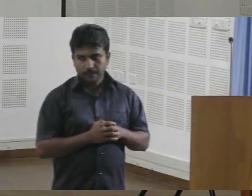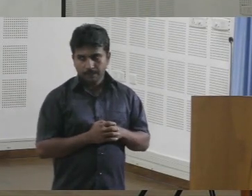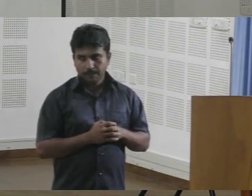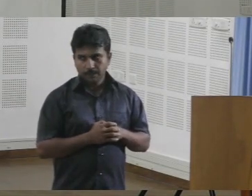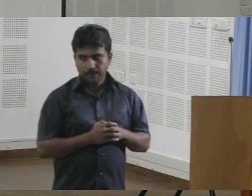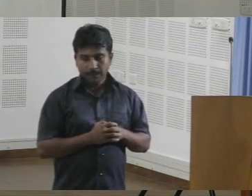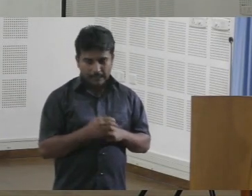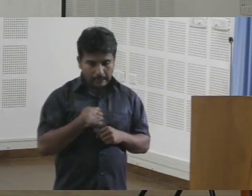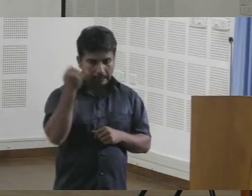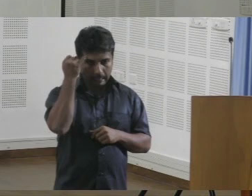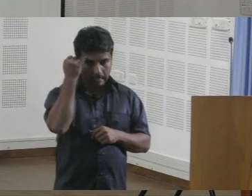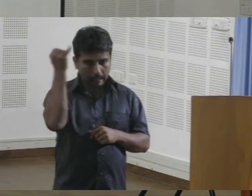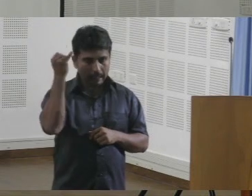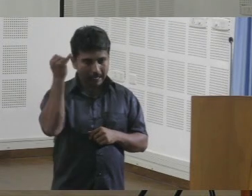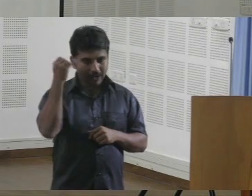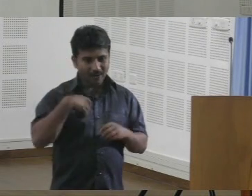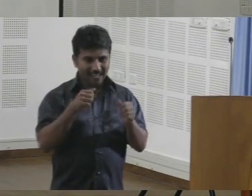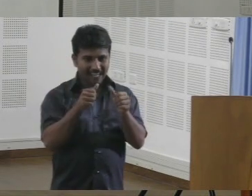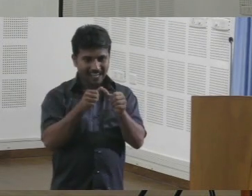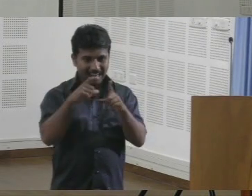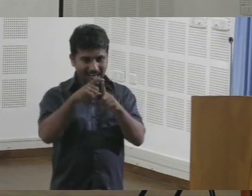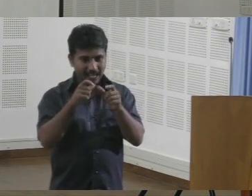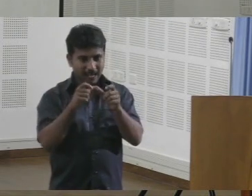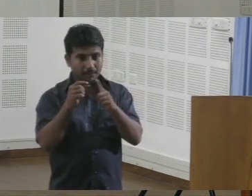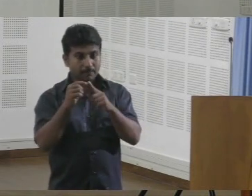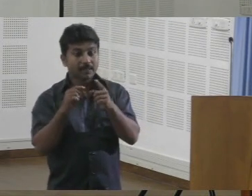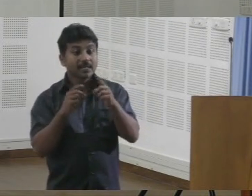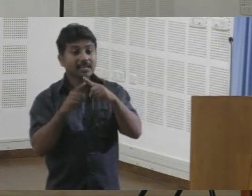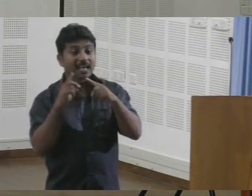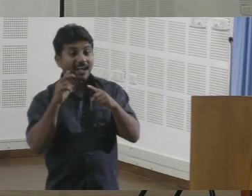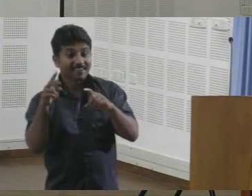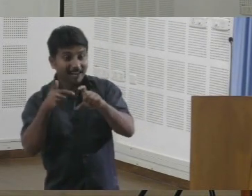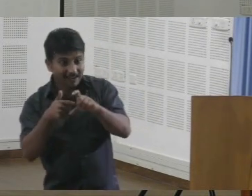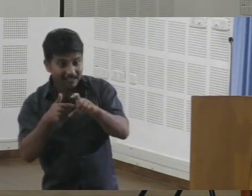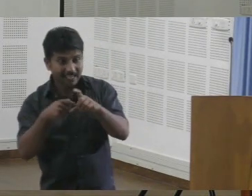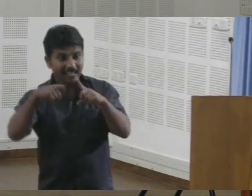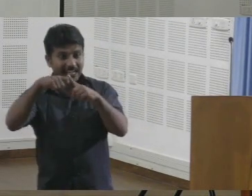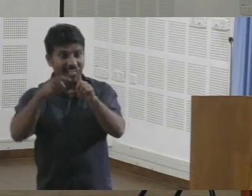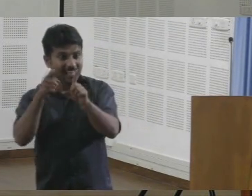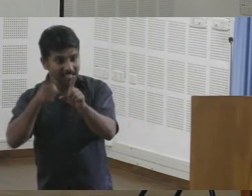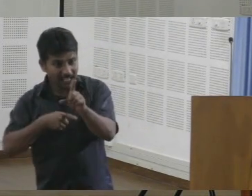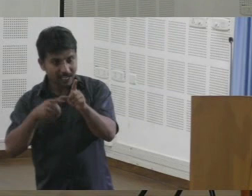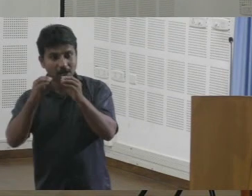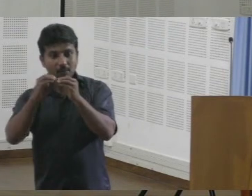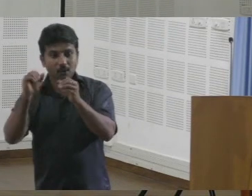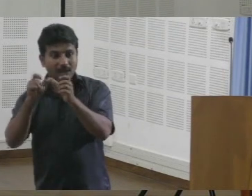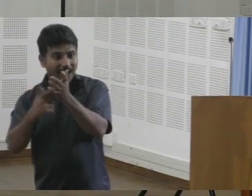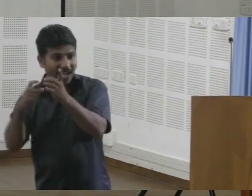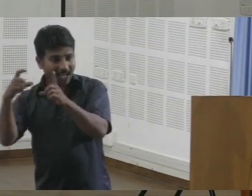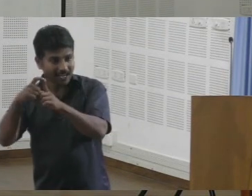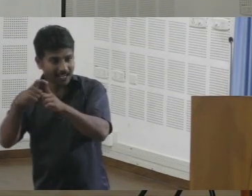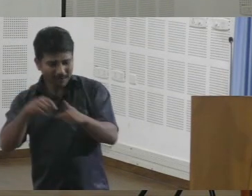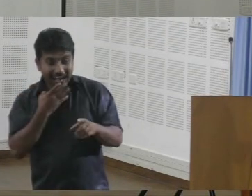അപ്പോൾ ഞാൻ ഇടയിൽ ഒരു അഡാപ്റ്റീവ് കീബോർഡ് വാങ്ങിച്ചു, ക്ലെവി കീബോർഡ്. അത് കുറച്ചും കൂടെ കളർഫുള്ളാണ്, വലിയ ലെറ്റേഴ്സ് ഉണ്ട്, കുറച്ചും